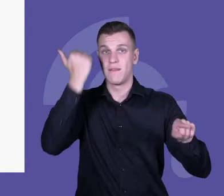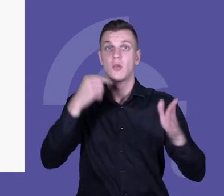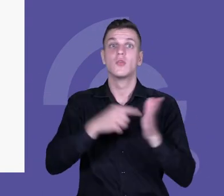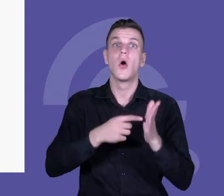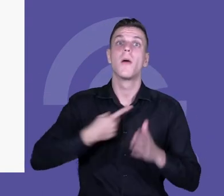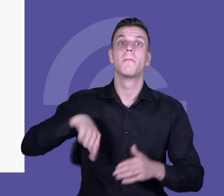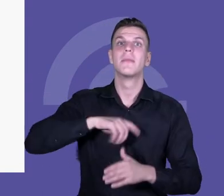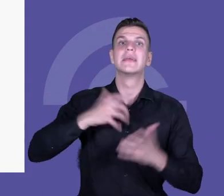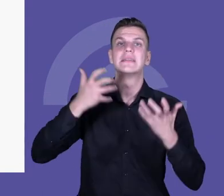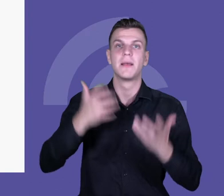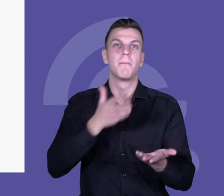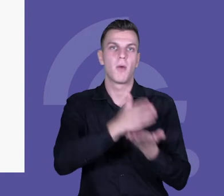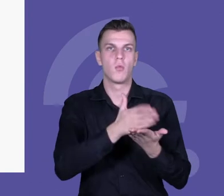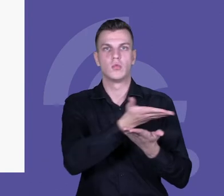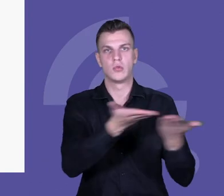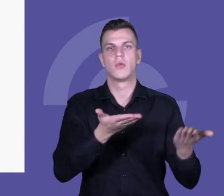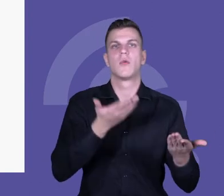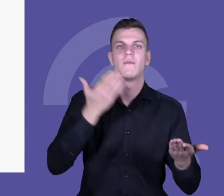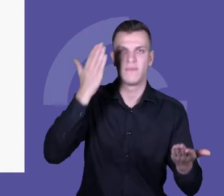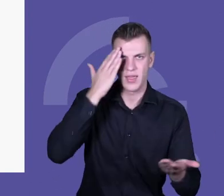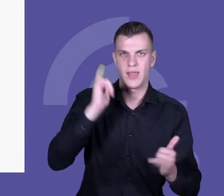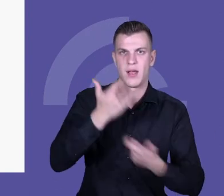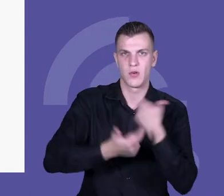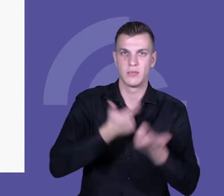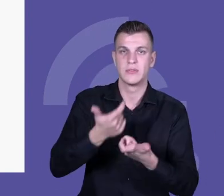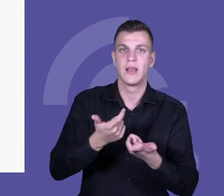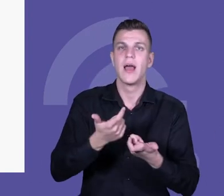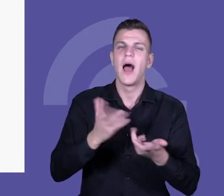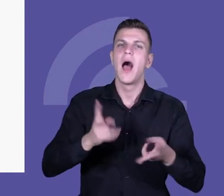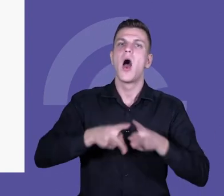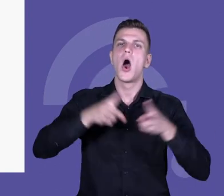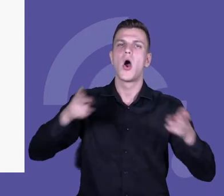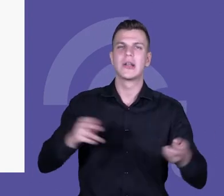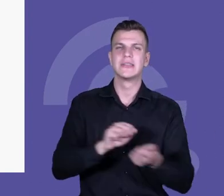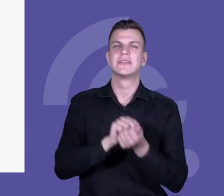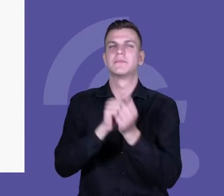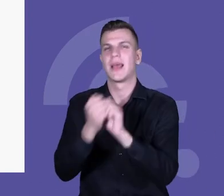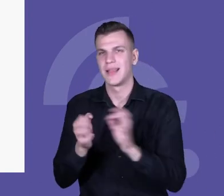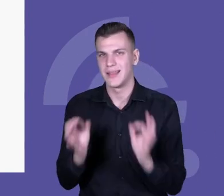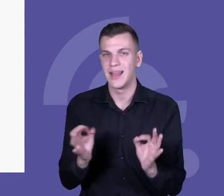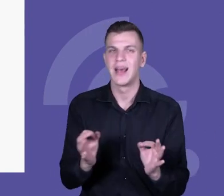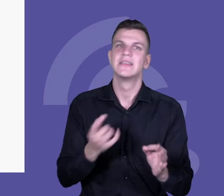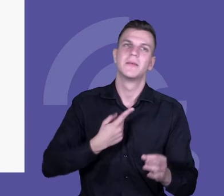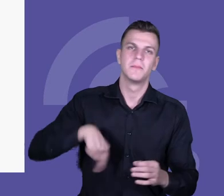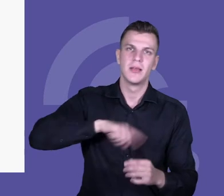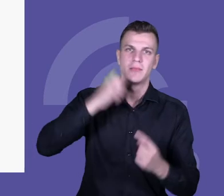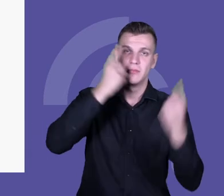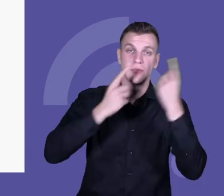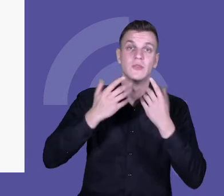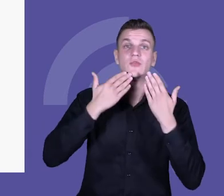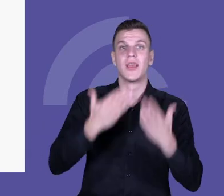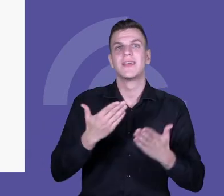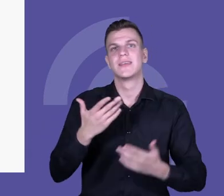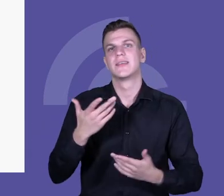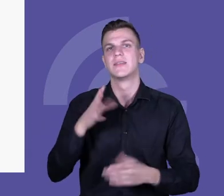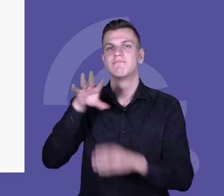tworzyli sobie takie zadania. W okresie przejściowym jednakże uważamy, że i to za pośrednictwem narzędzi cyfrowych i